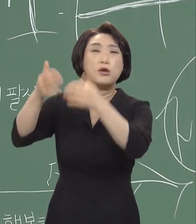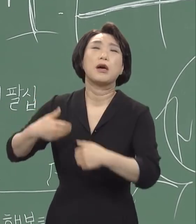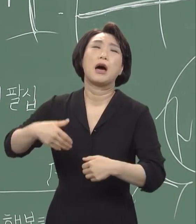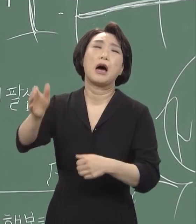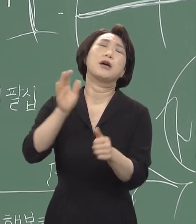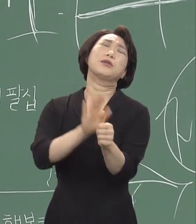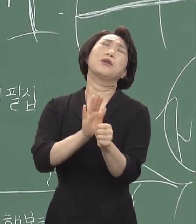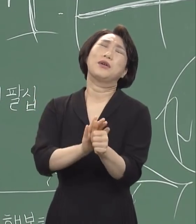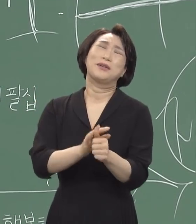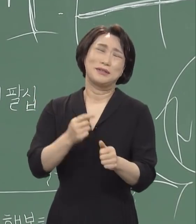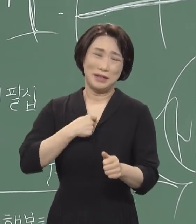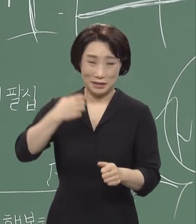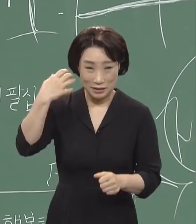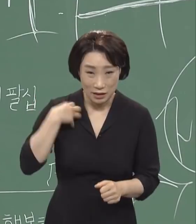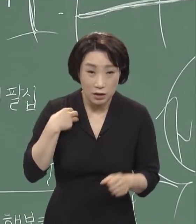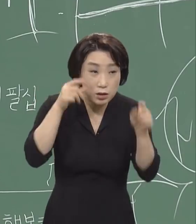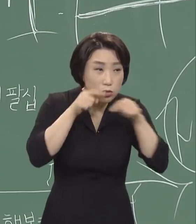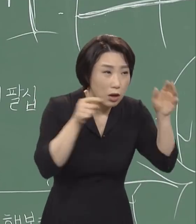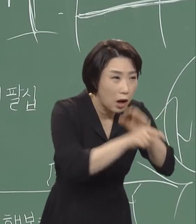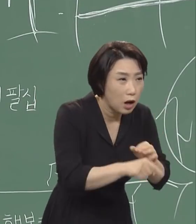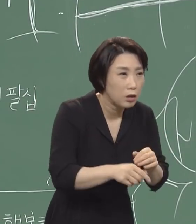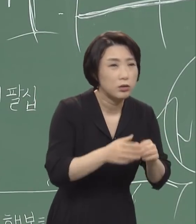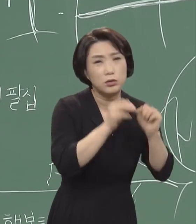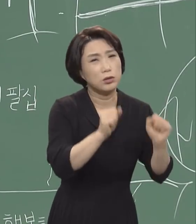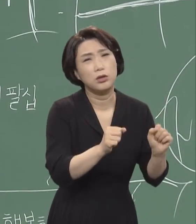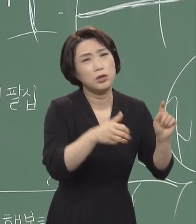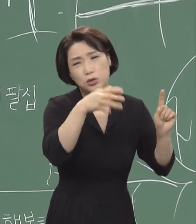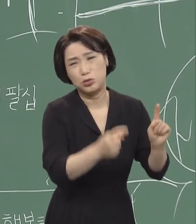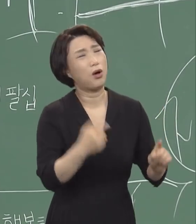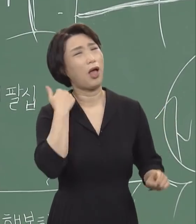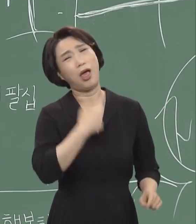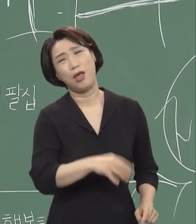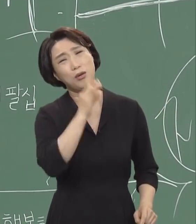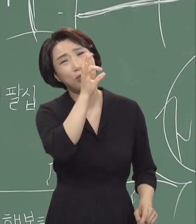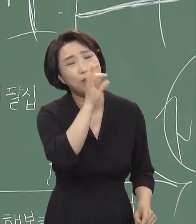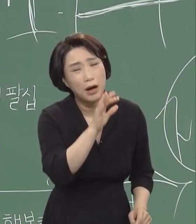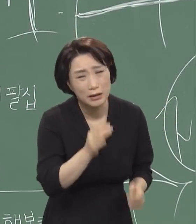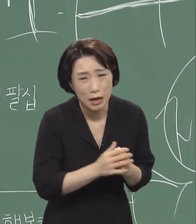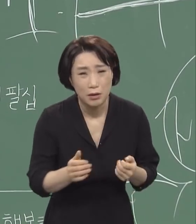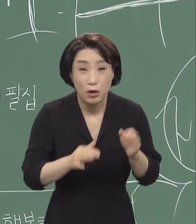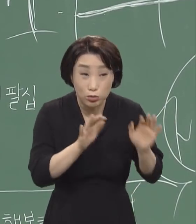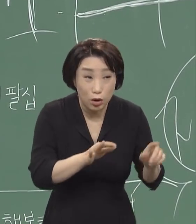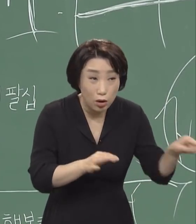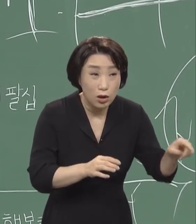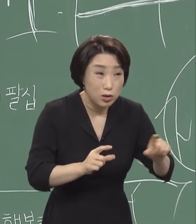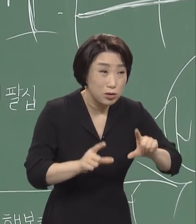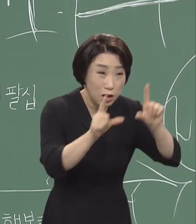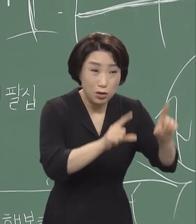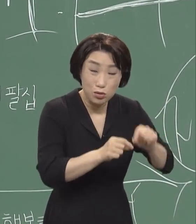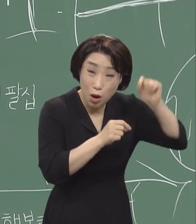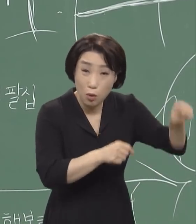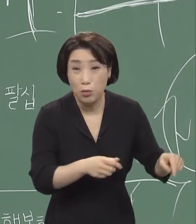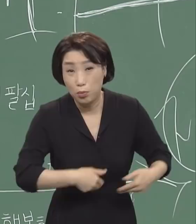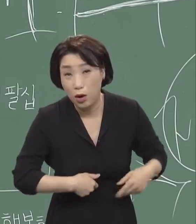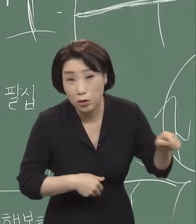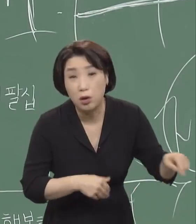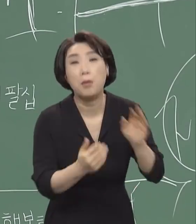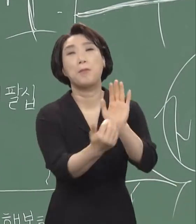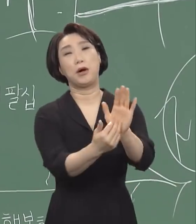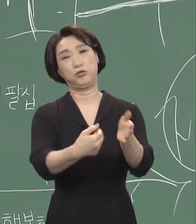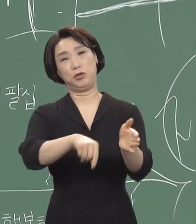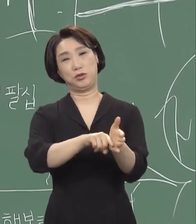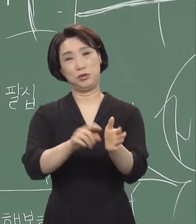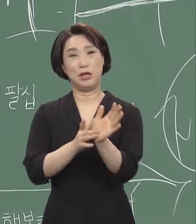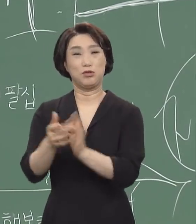된다 지옥 가설은 1초도 못 겨딘다 그러나 영원히 견뎌야 된다 이걸 막아주려고